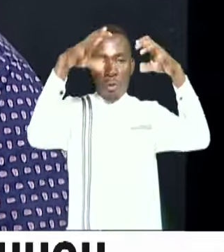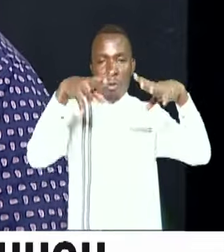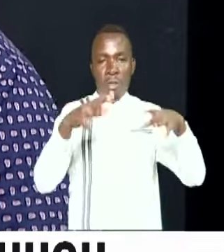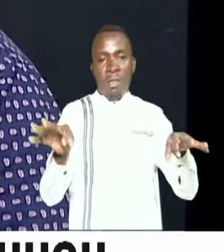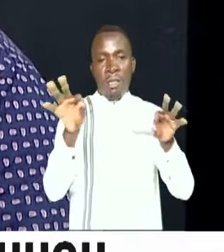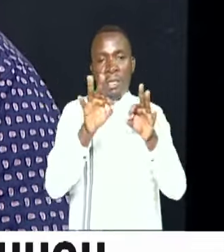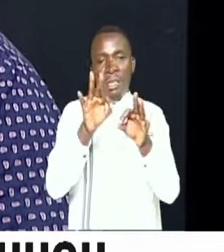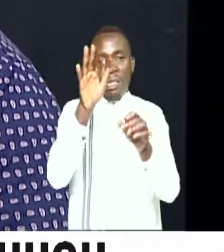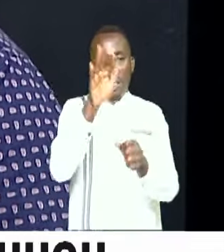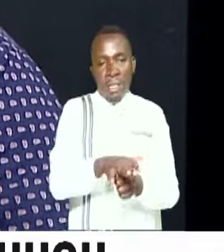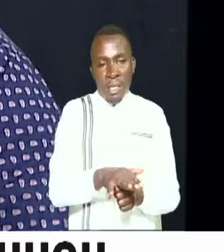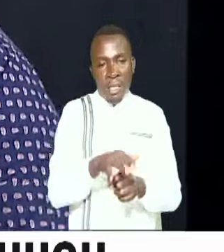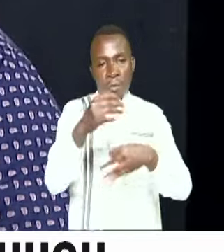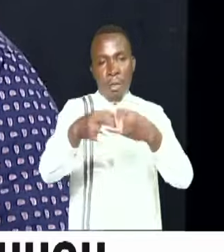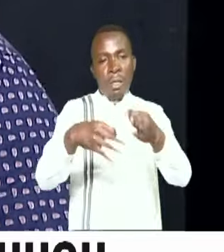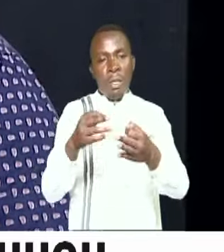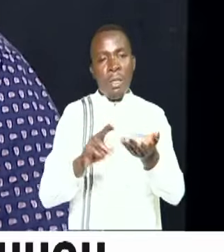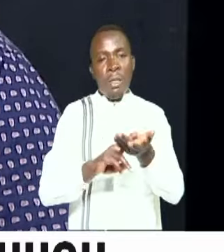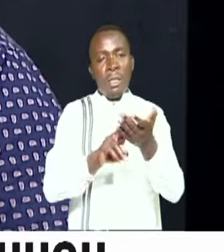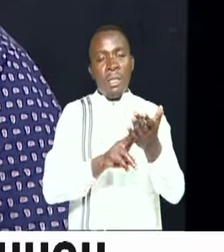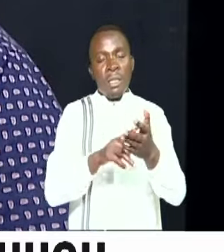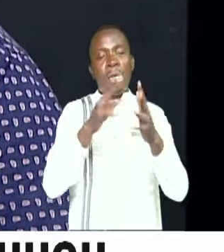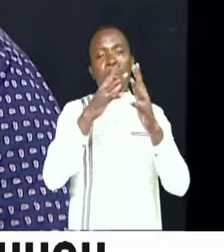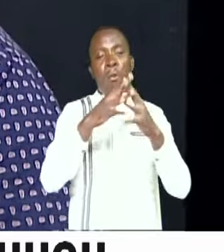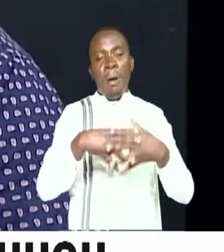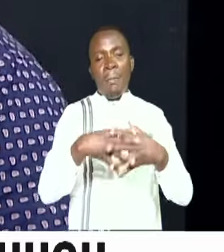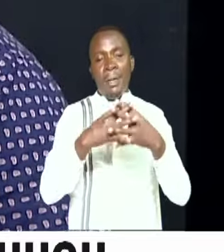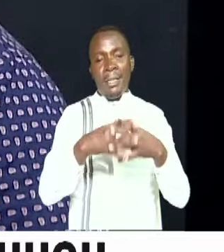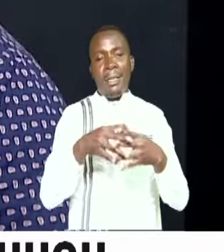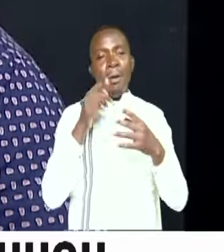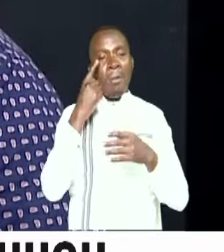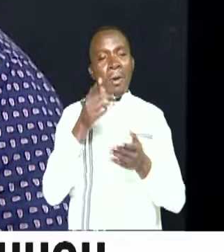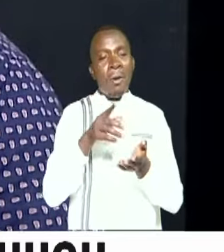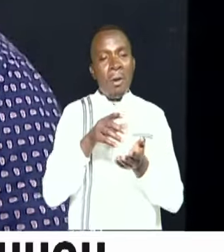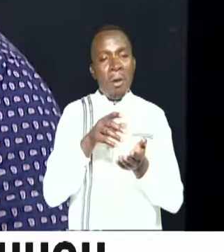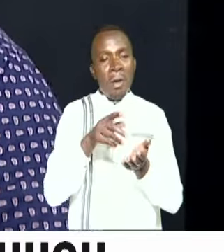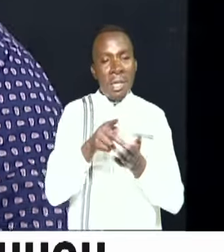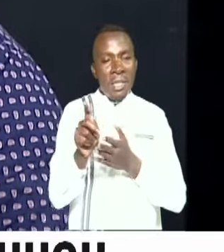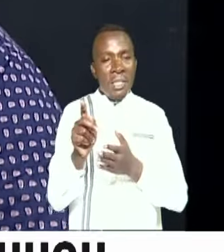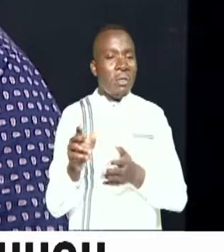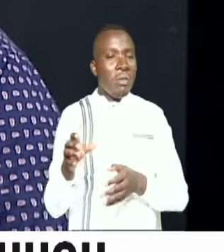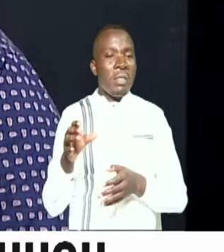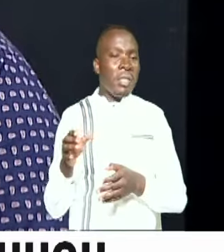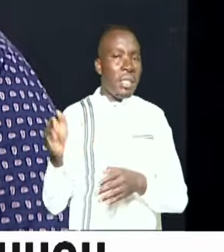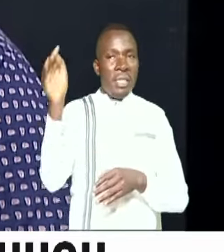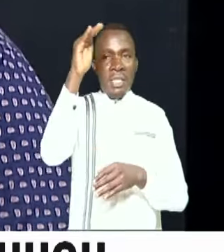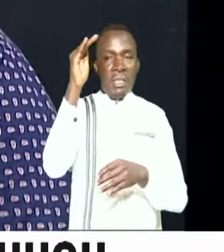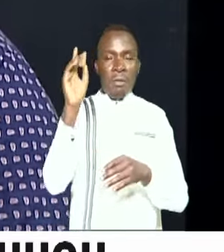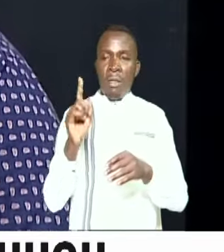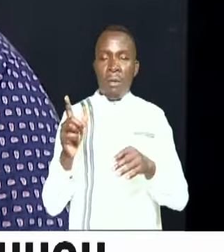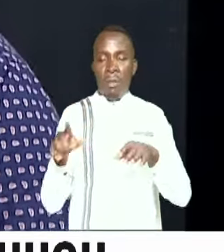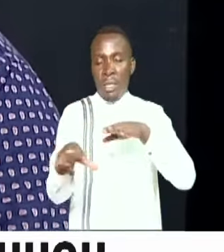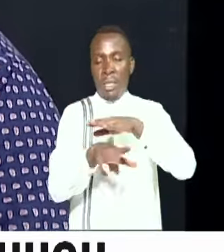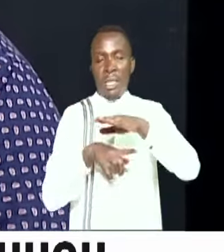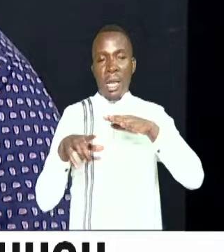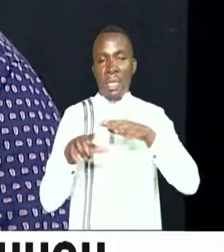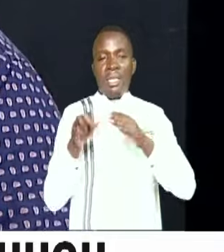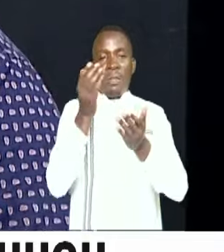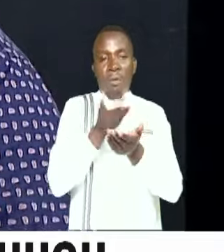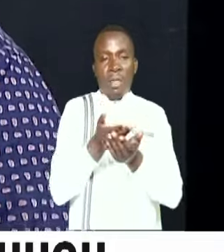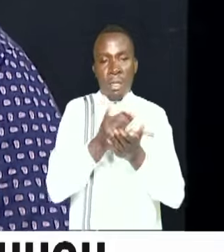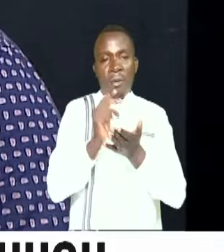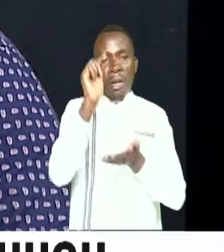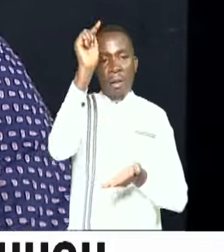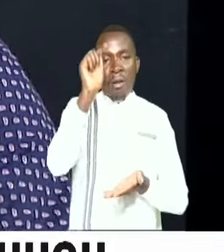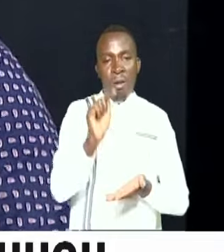no twifashisha mu gukoresha ama machine usanga igiciro kiracyari hejuru ntago kiri hasi ugereje ni nuba dusaba ko nacyo cyamanuka